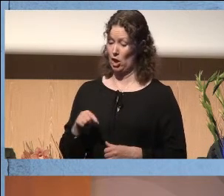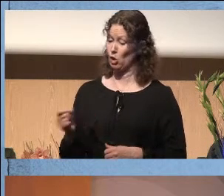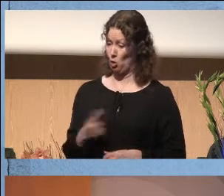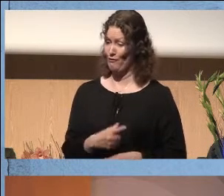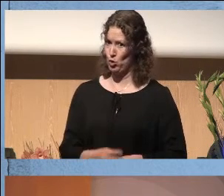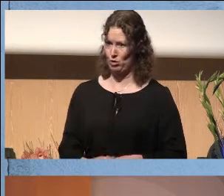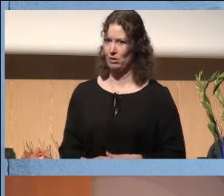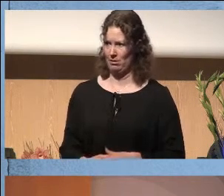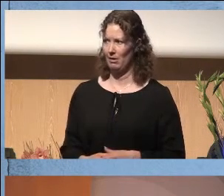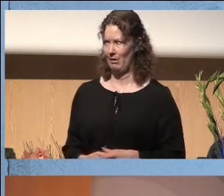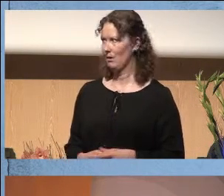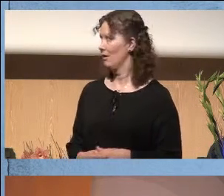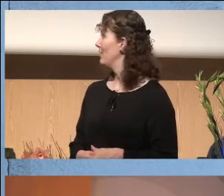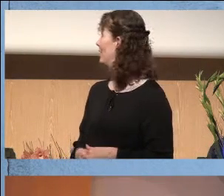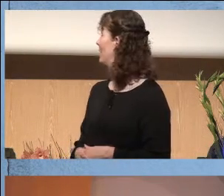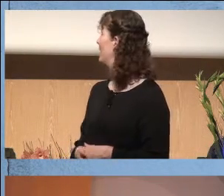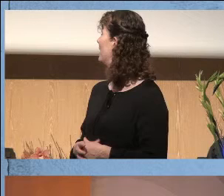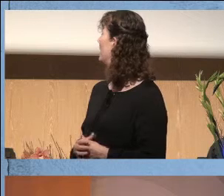fort.